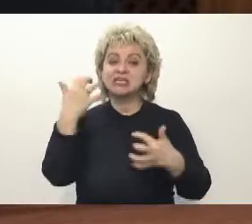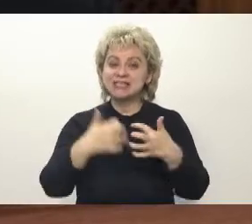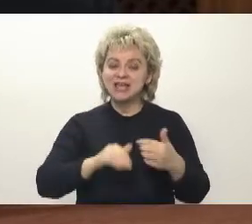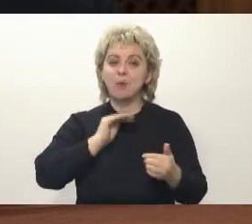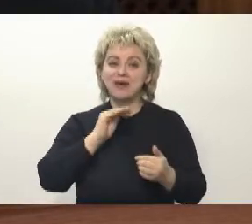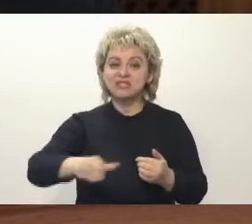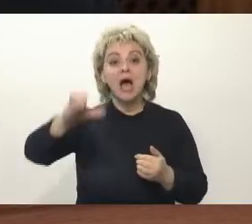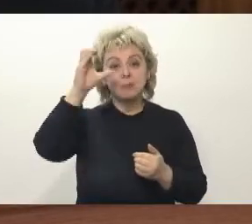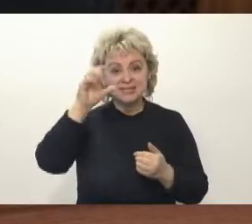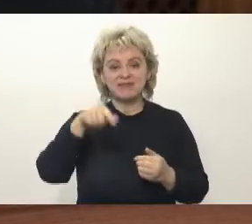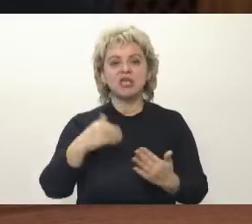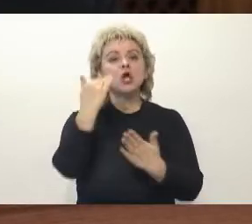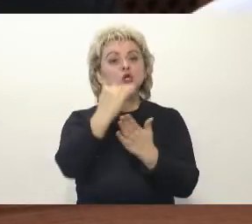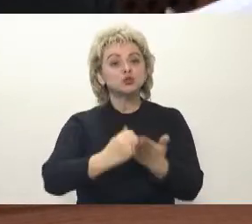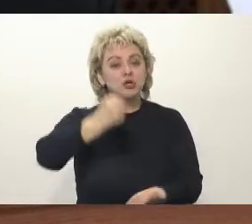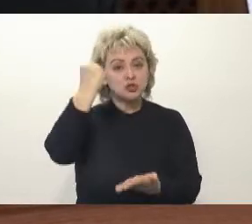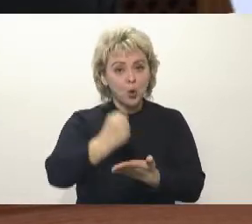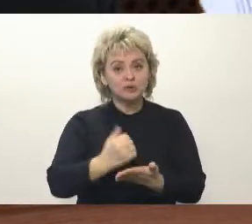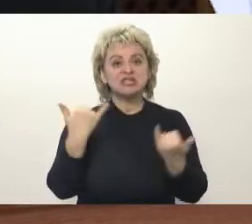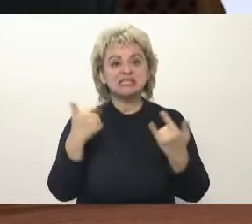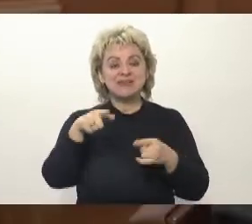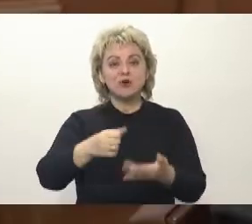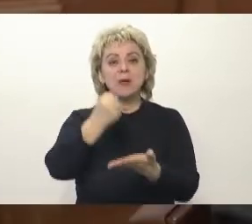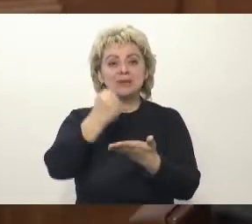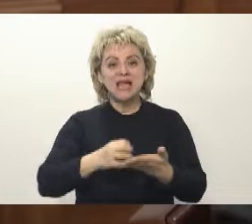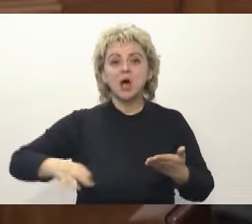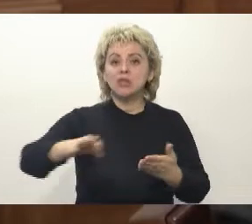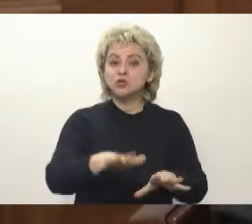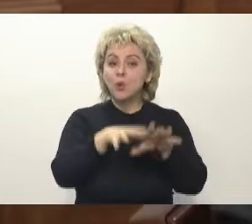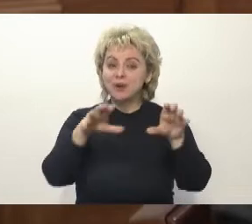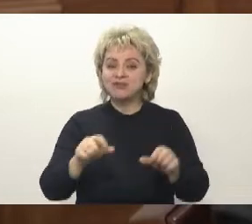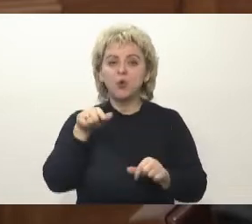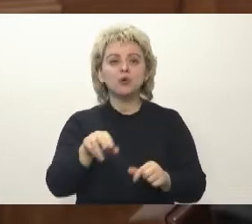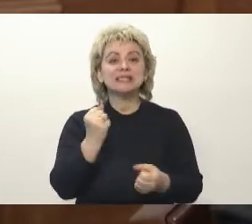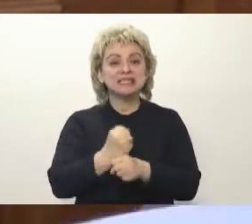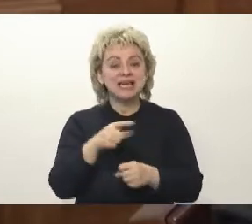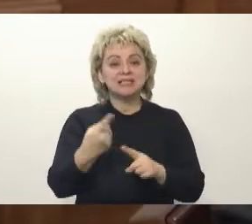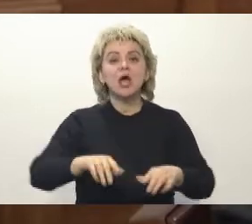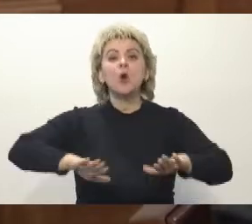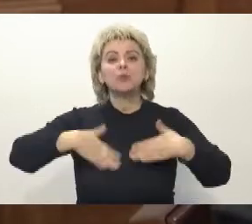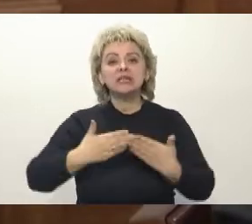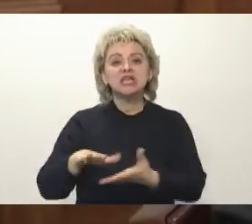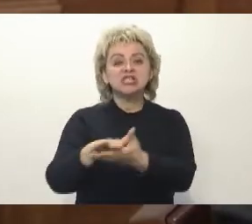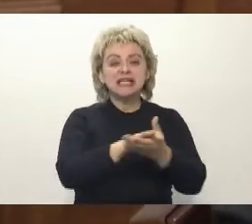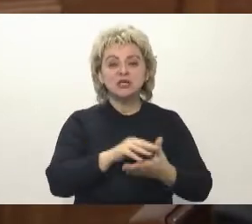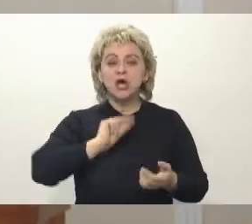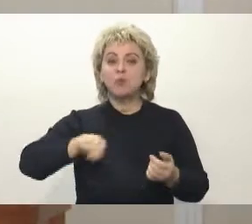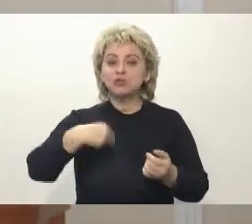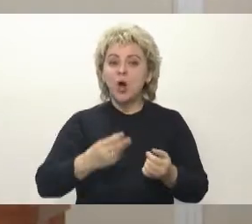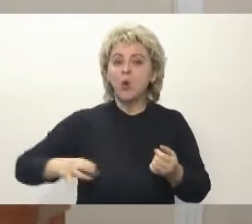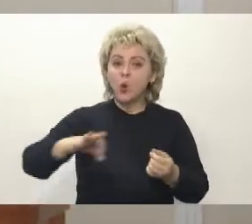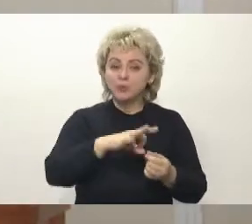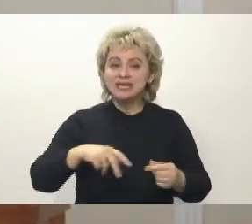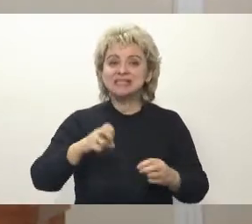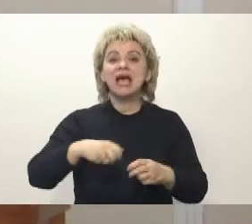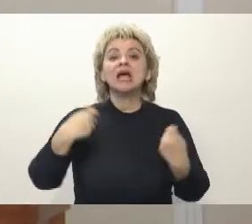среднего профессионального образования. Список утвердило сегодня постановлением областное правительство. Он разработан по предложениям Союза работодателей